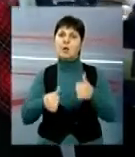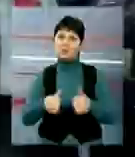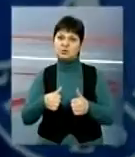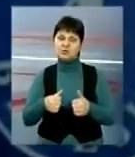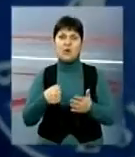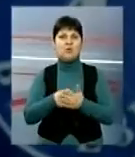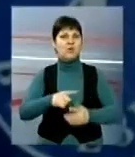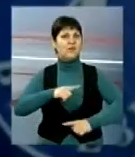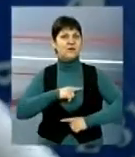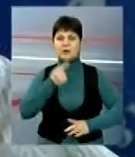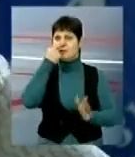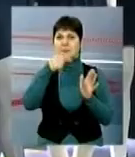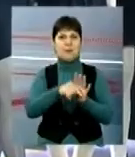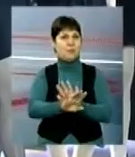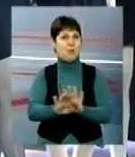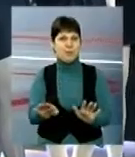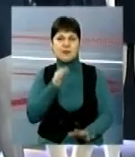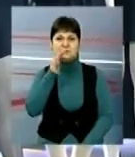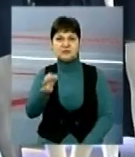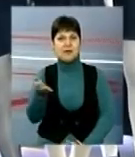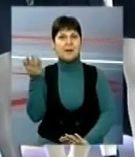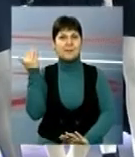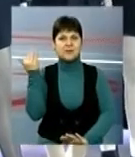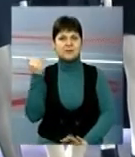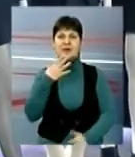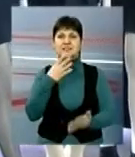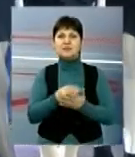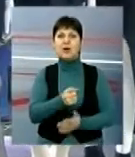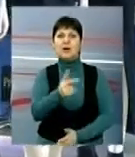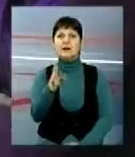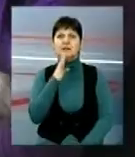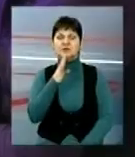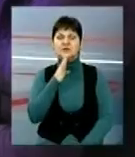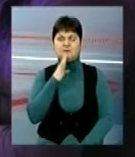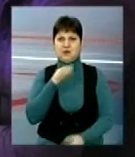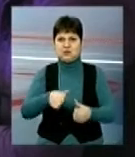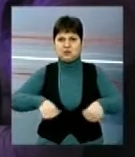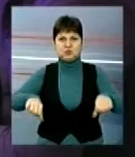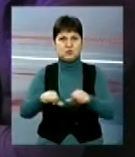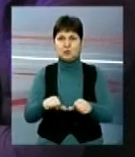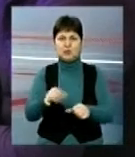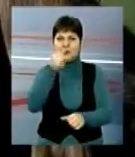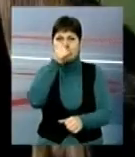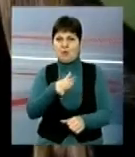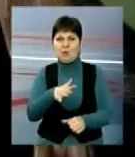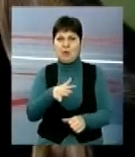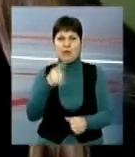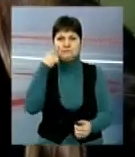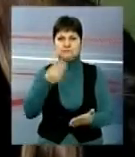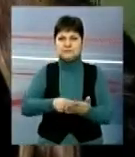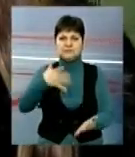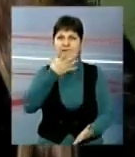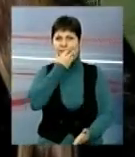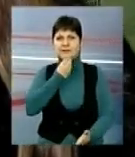числа фіналісток не увійшла. Каже, минулого разу через велику кількість дівчат журі не змогло належно оцінити її красу. Тому бере